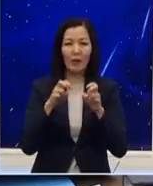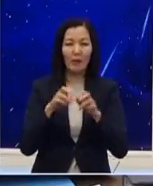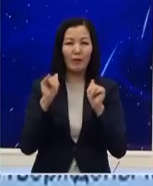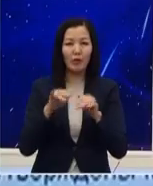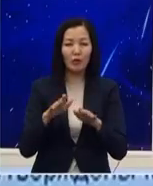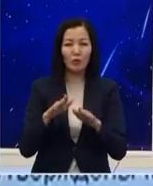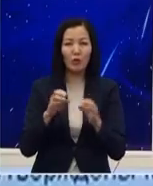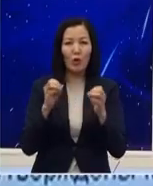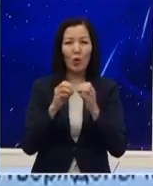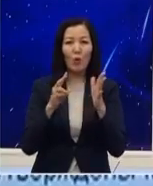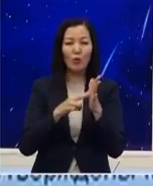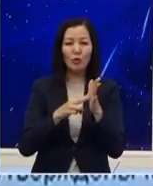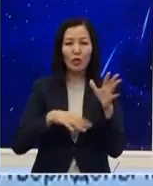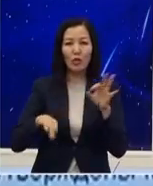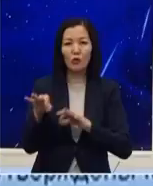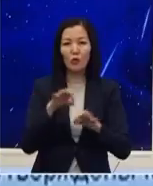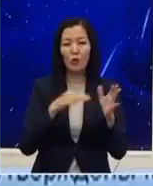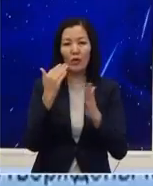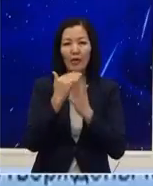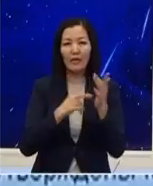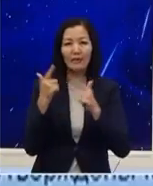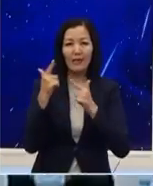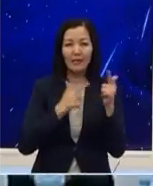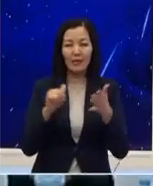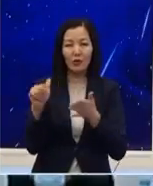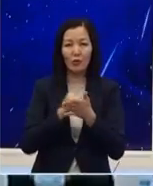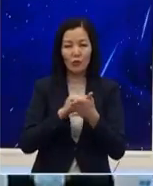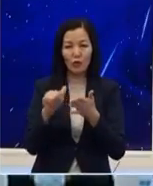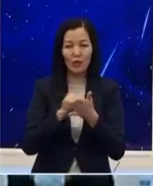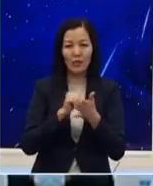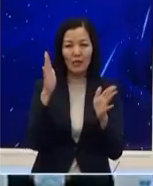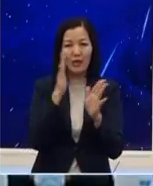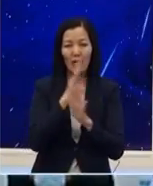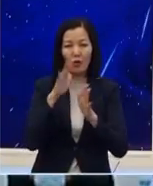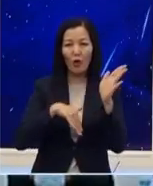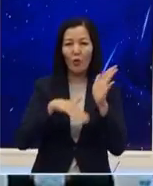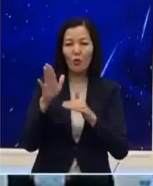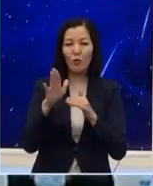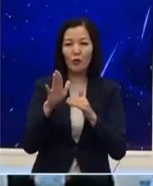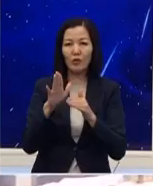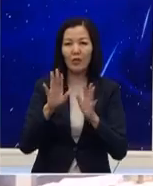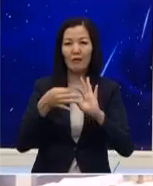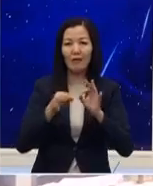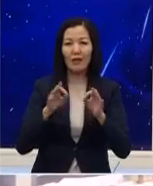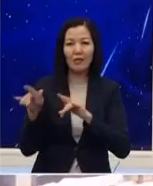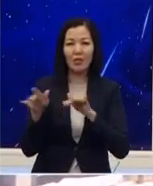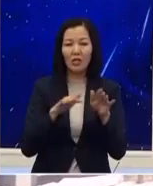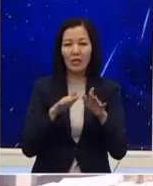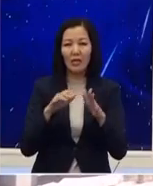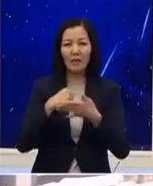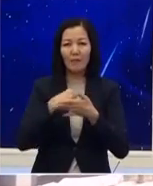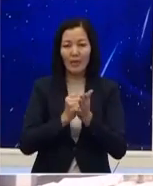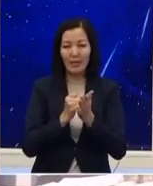үшін 17 жол картасы әзірленді. Бұл құжаттарда экологиялық ахуалды жақсарту жөніндегі нақты шаралар